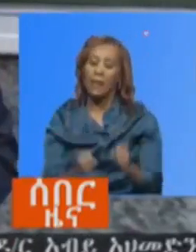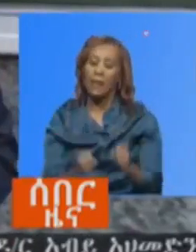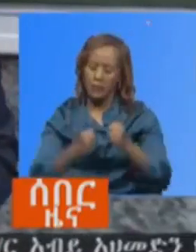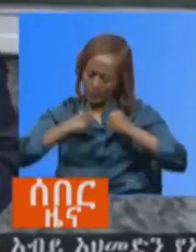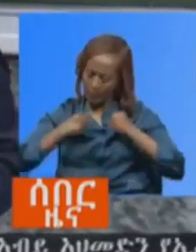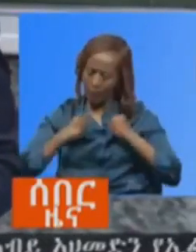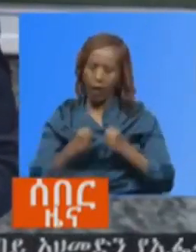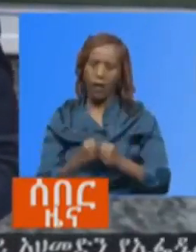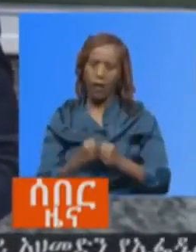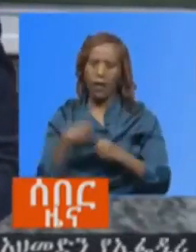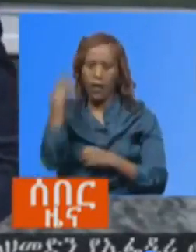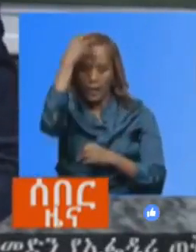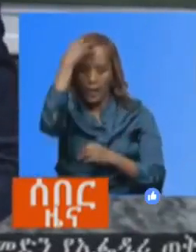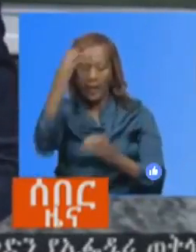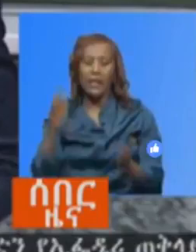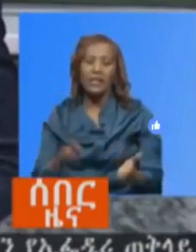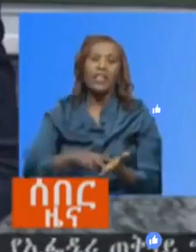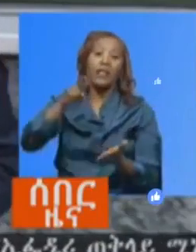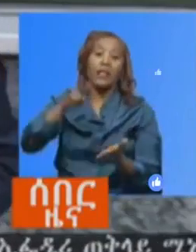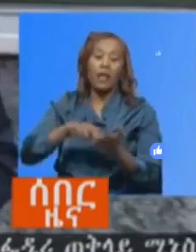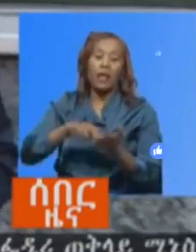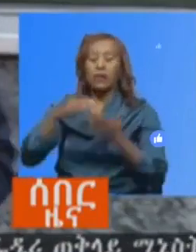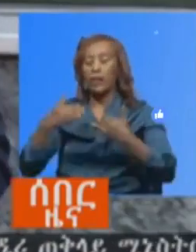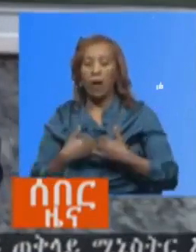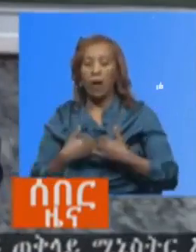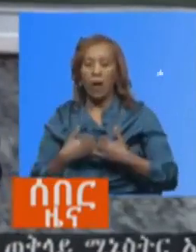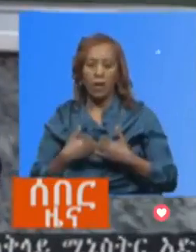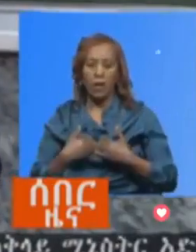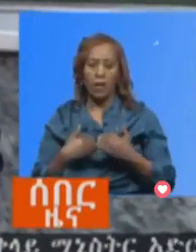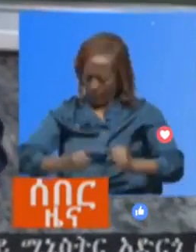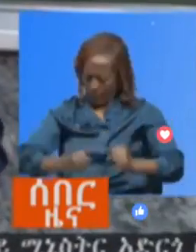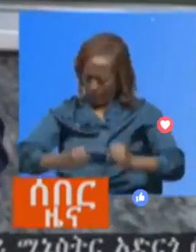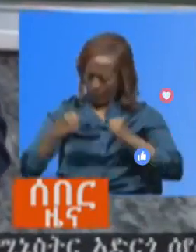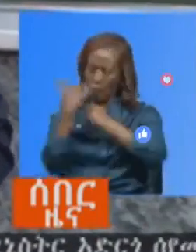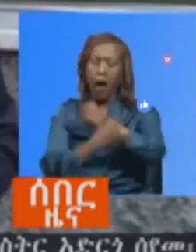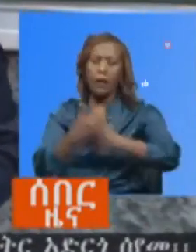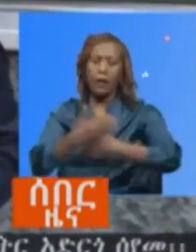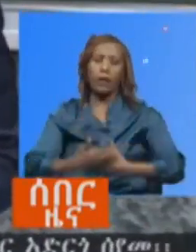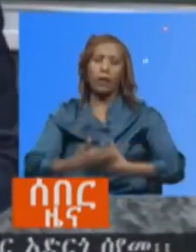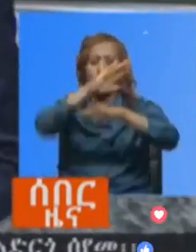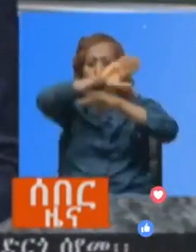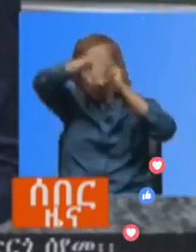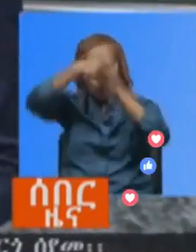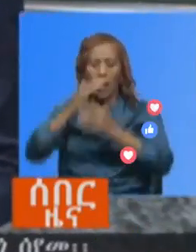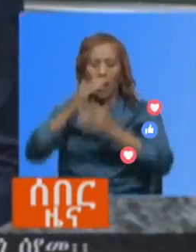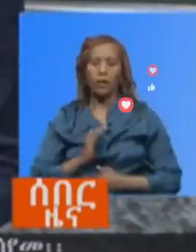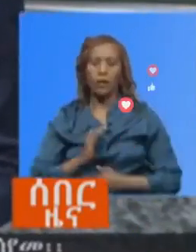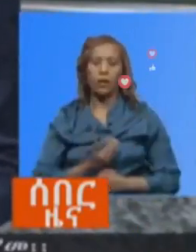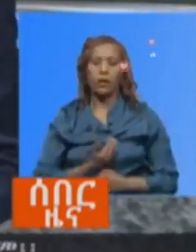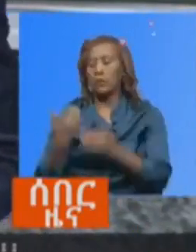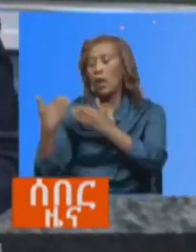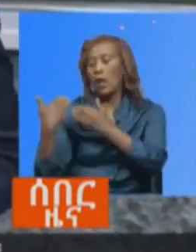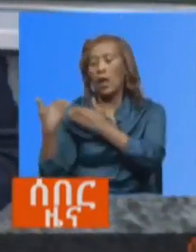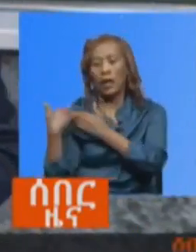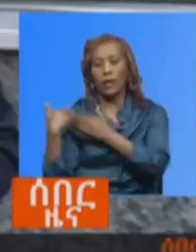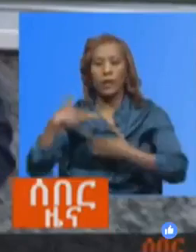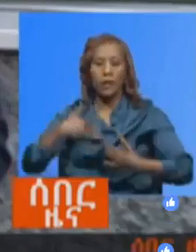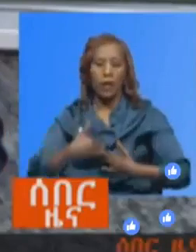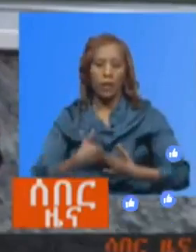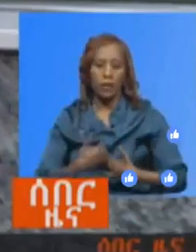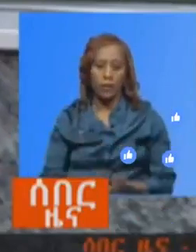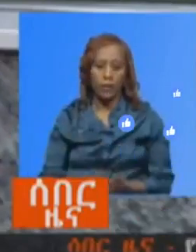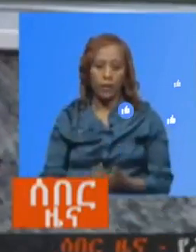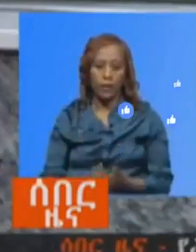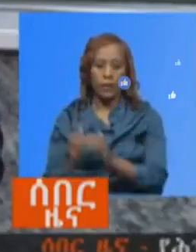ጠንካራ የመንግስት ተነሳሽነትም አለ። ጠንካራ ሀገር ለመገንባት ሁላችንም ኃላፊነት አለብን።